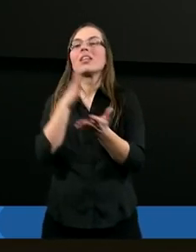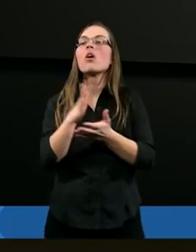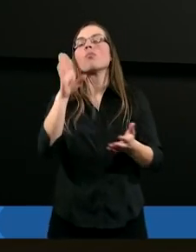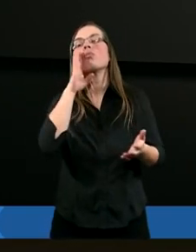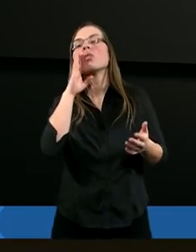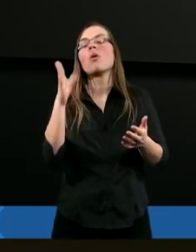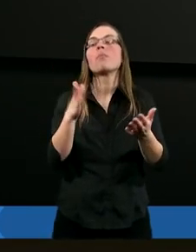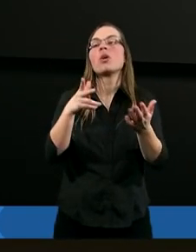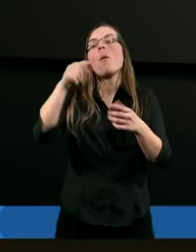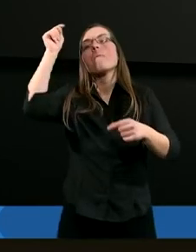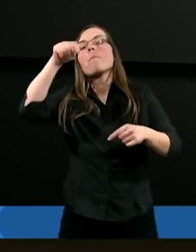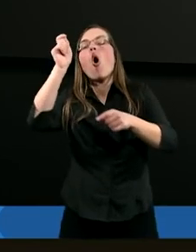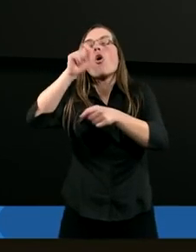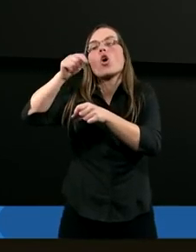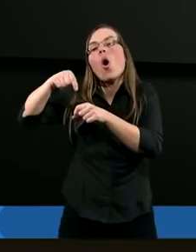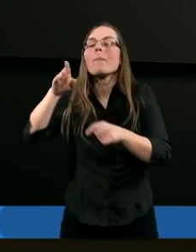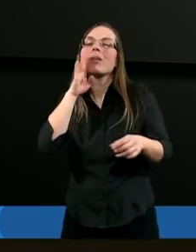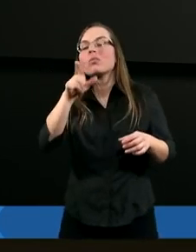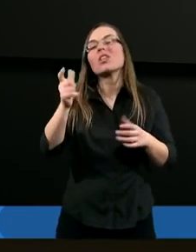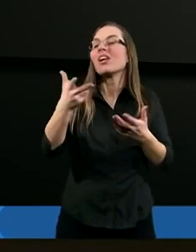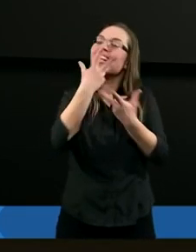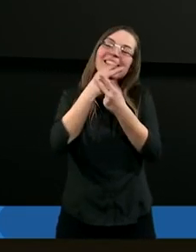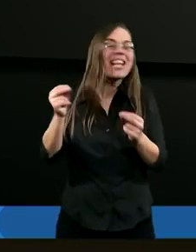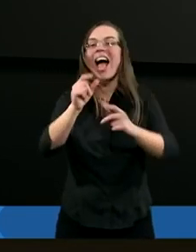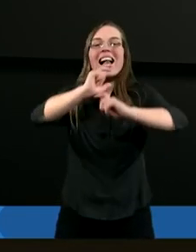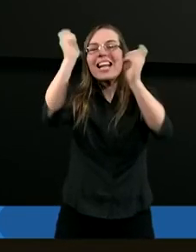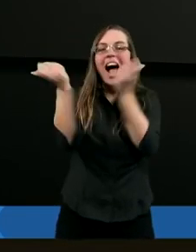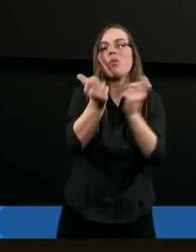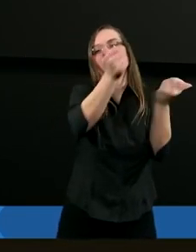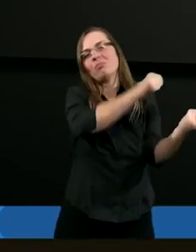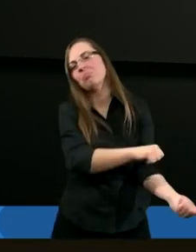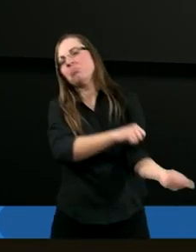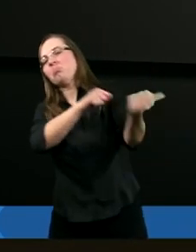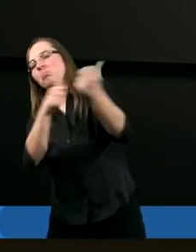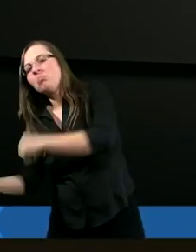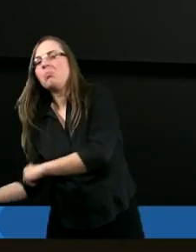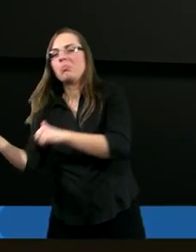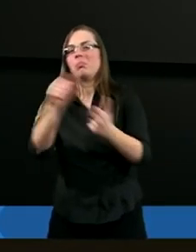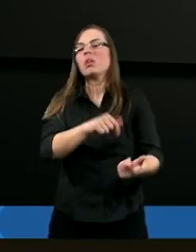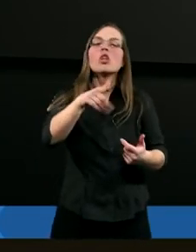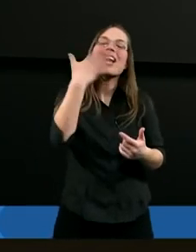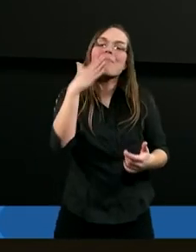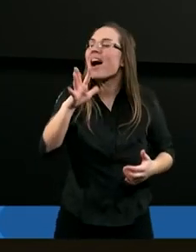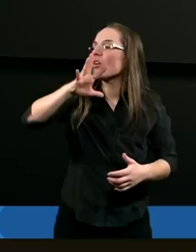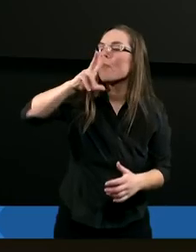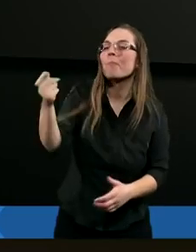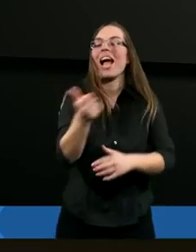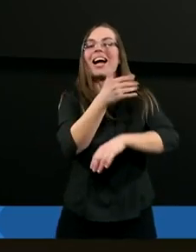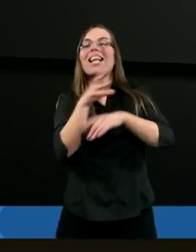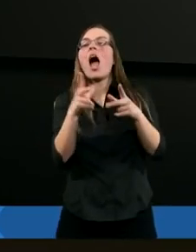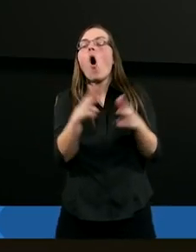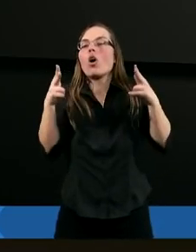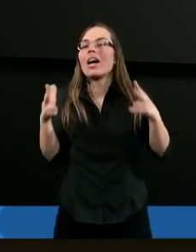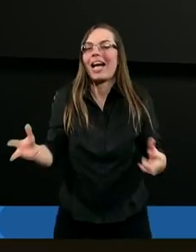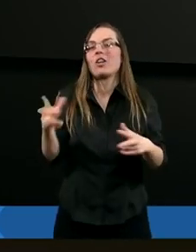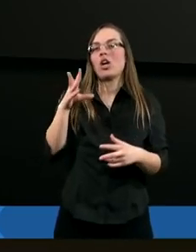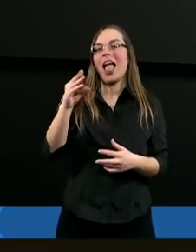tak, jak tutaj było powiedziane, pokropienie coś tam, ale całkowite zanurzenie. I to są bardzo piękne określenia.